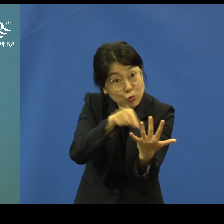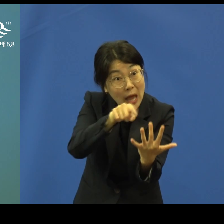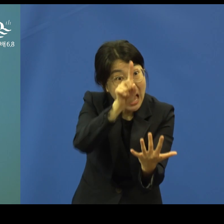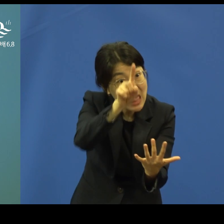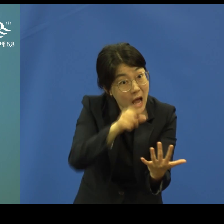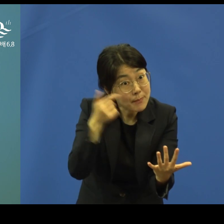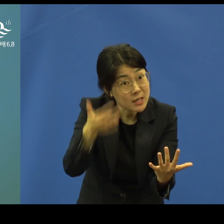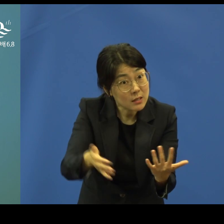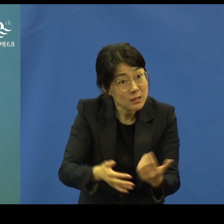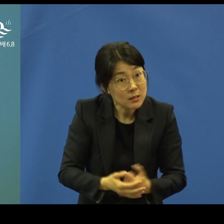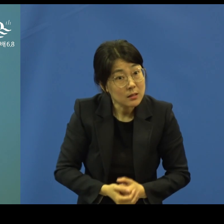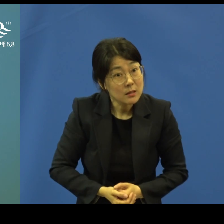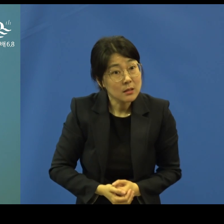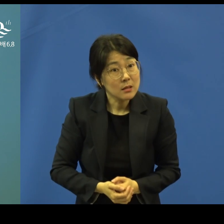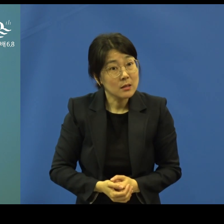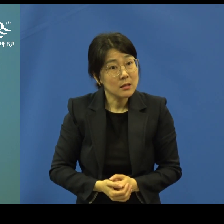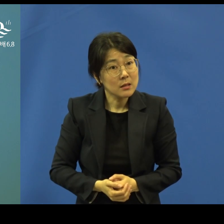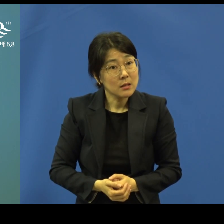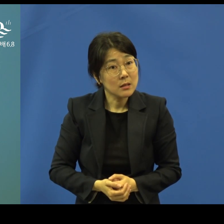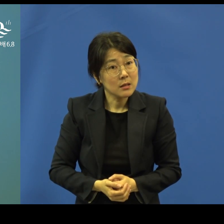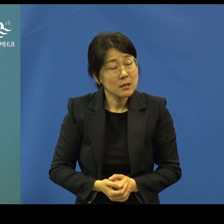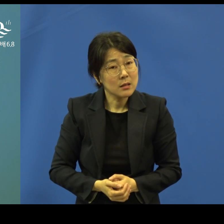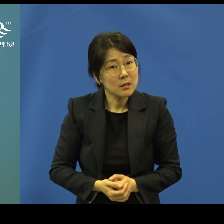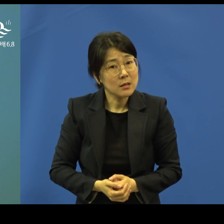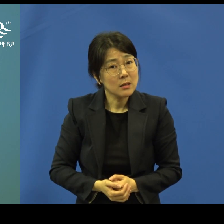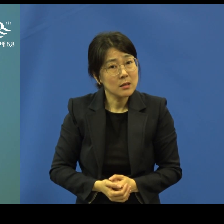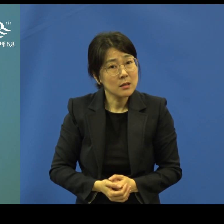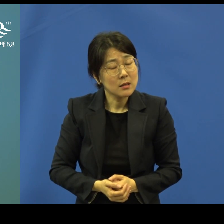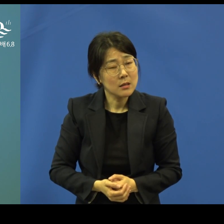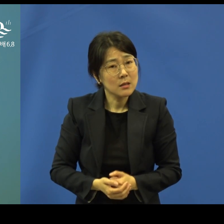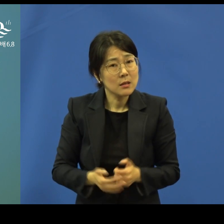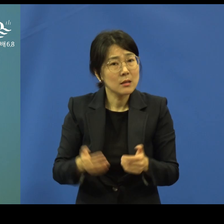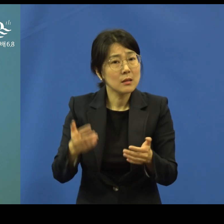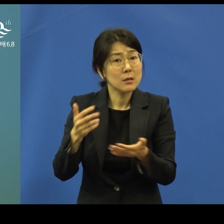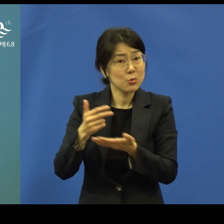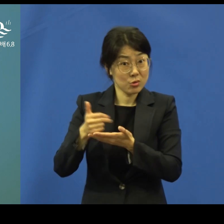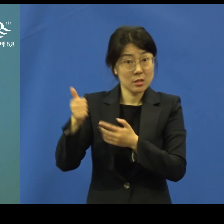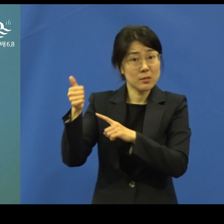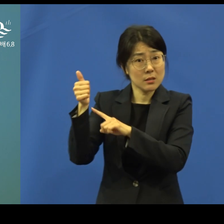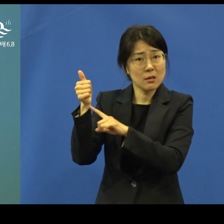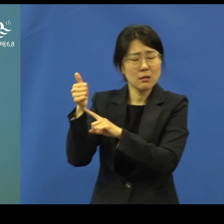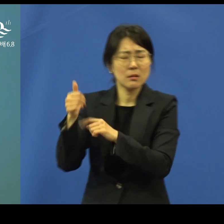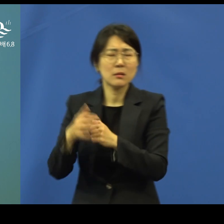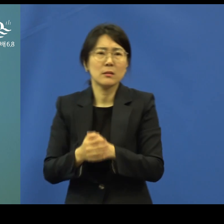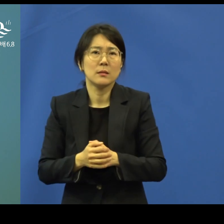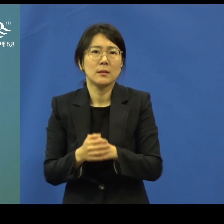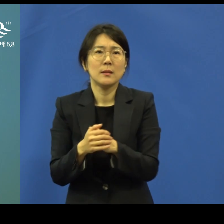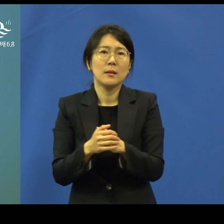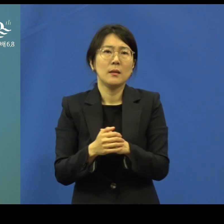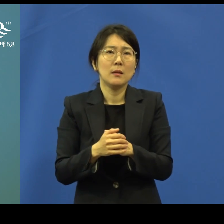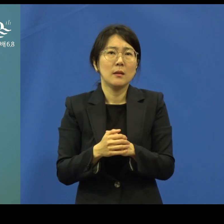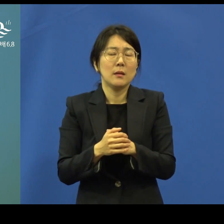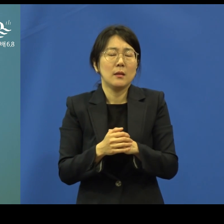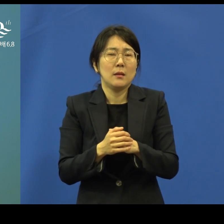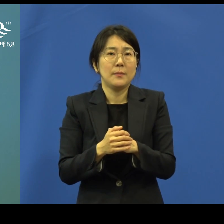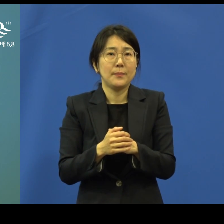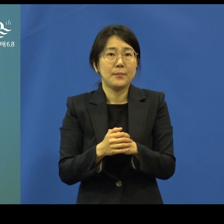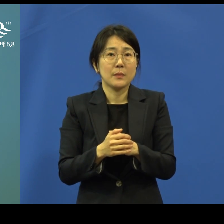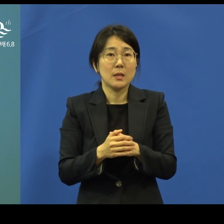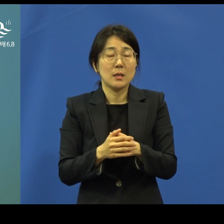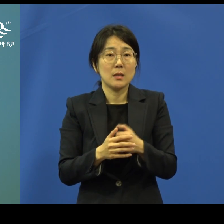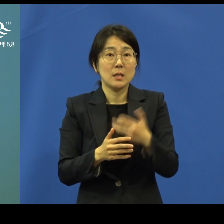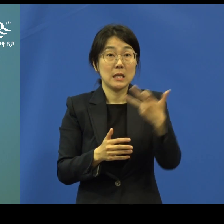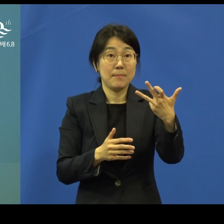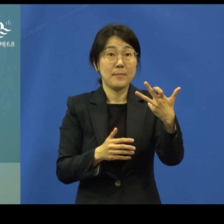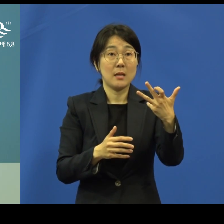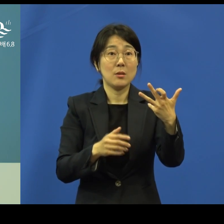그런데 주님은 그들에게 무엇을 말씀하십니까? 오늘 답을 오늘 18절을 다시 보면